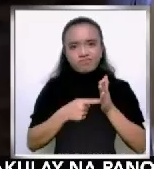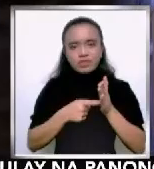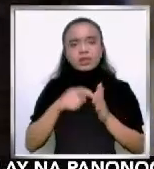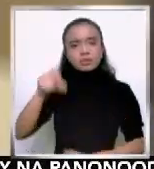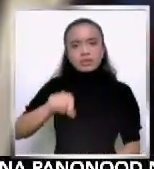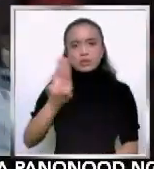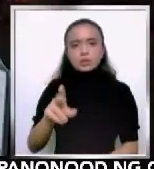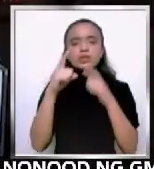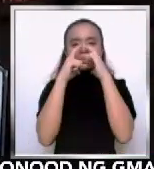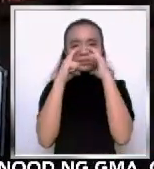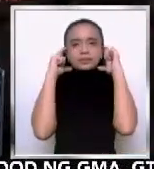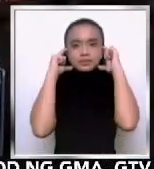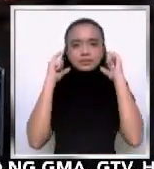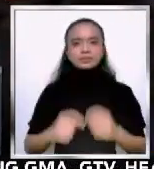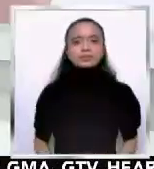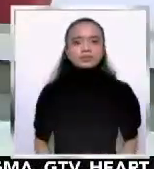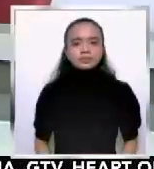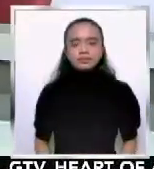Mayrina, Nakatutok, 24 Oras.